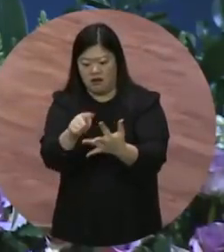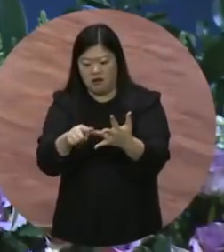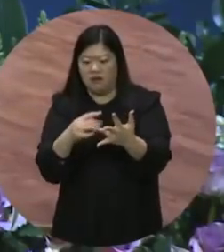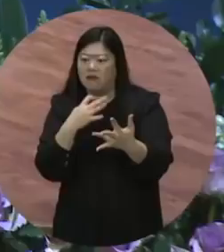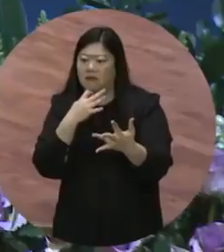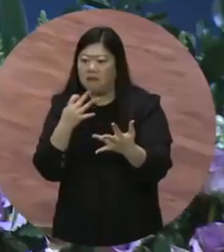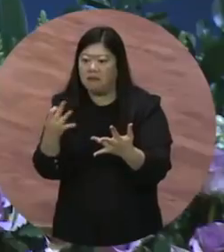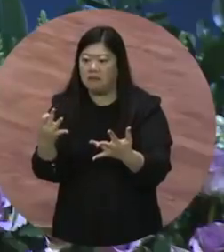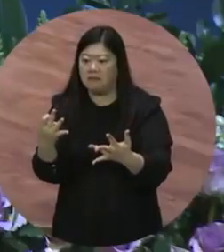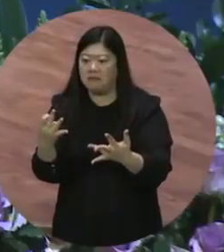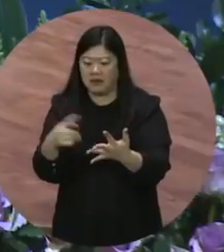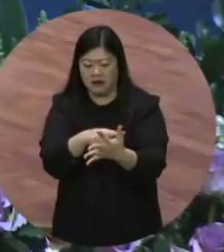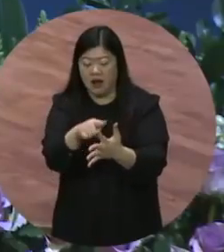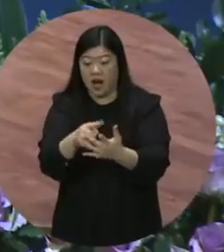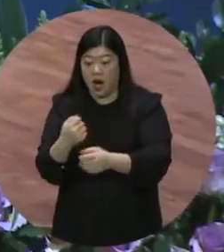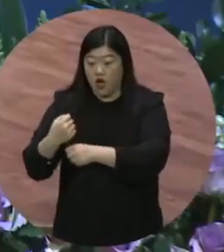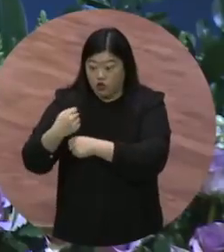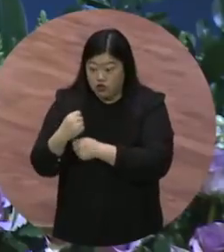14세가 골리앗을 꺾었습니다.